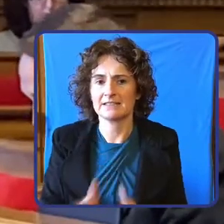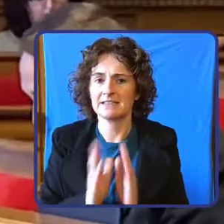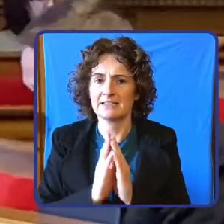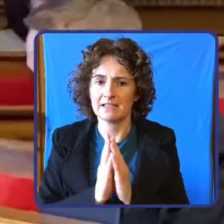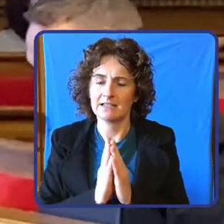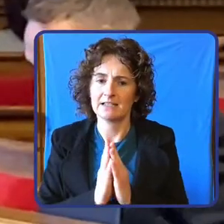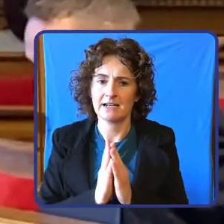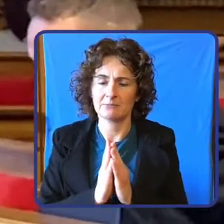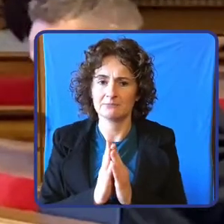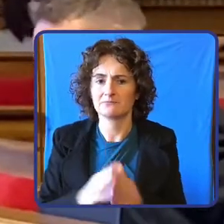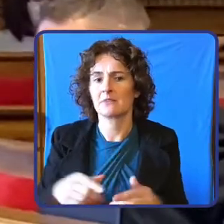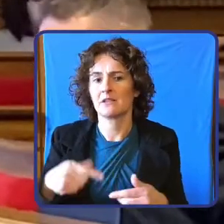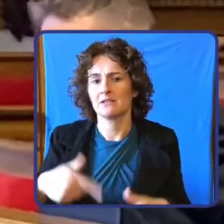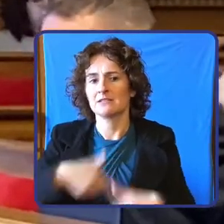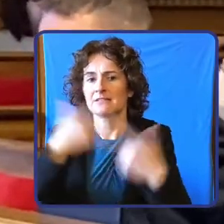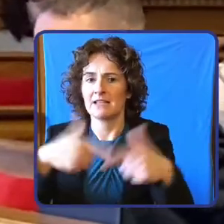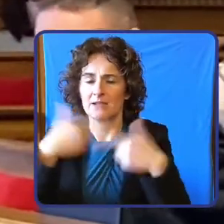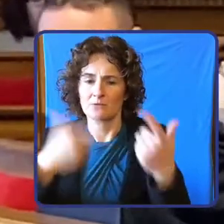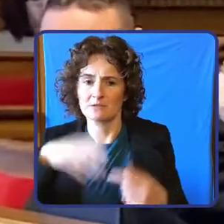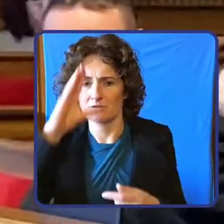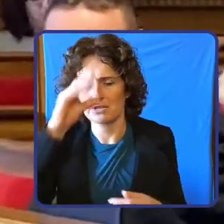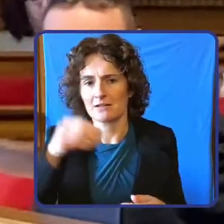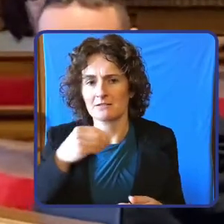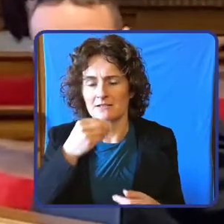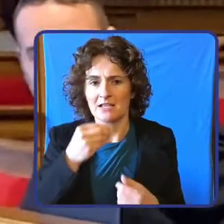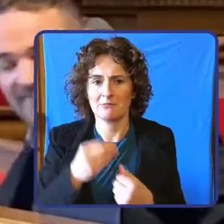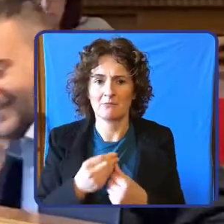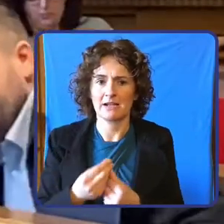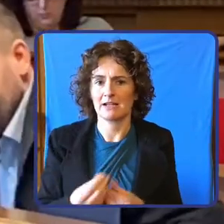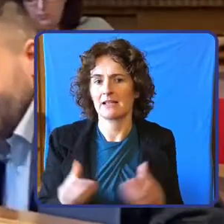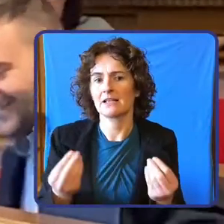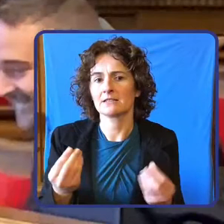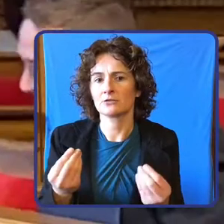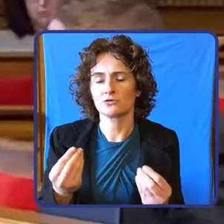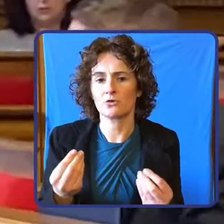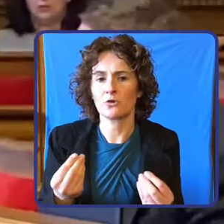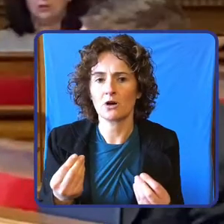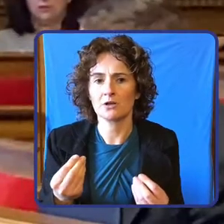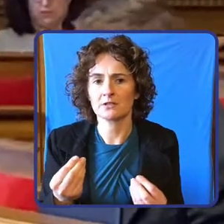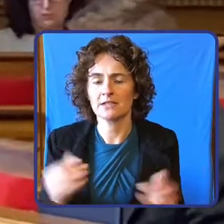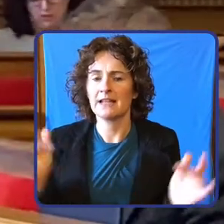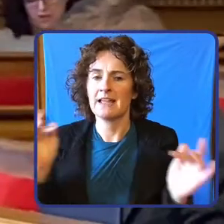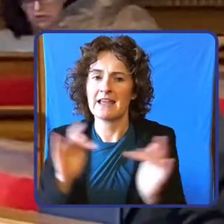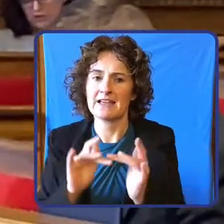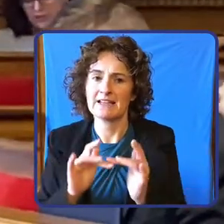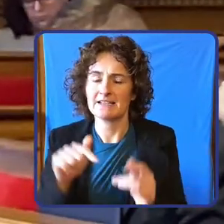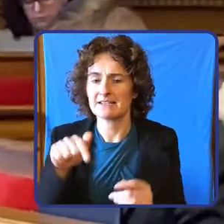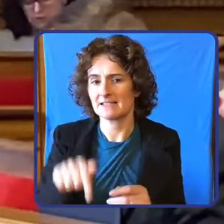elleneztünk, és úgy látom, hogy elég sokan elleneznek, mert az agrárpetíció több mint 50 ezeren már aláírták.